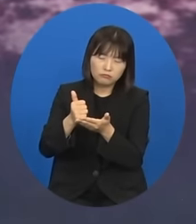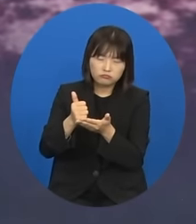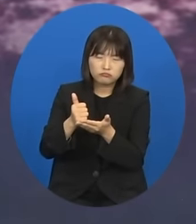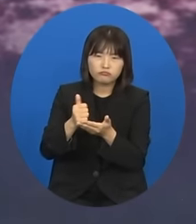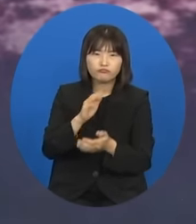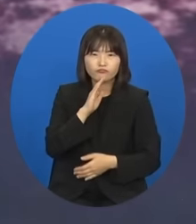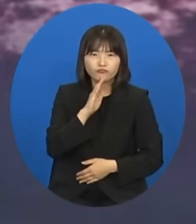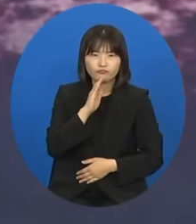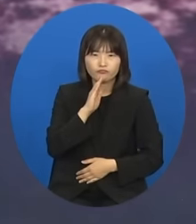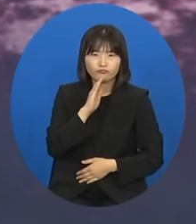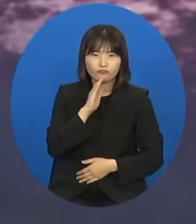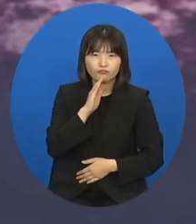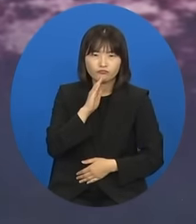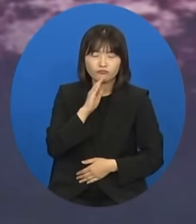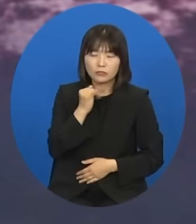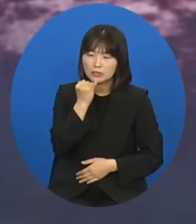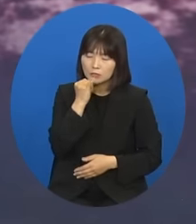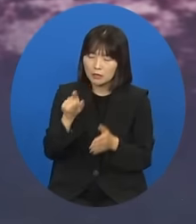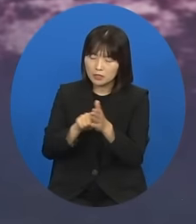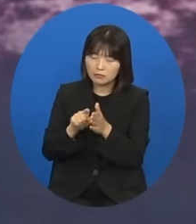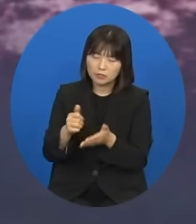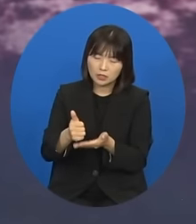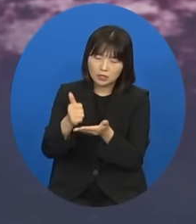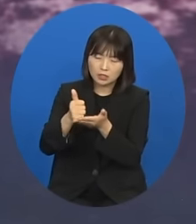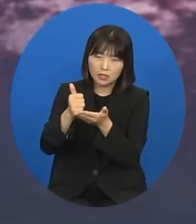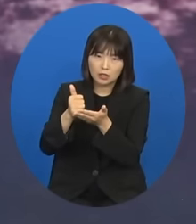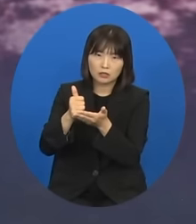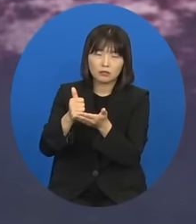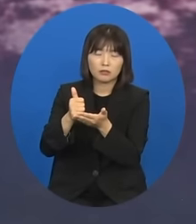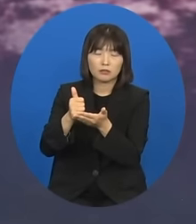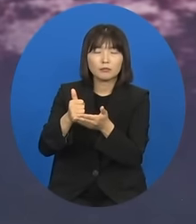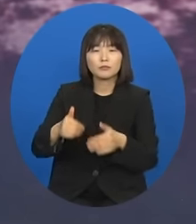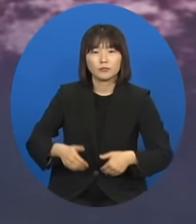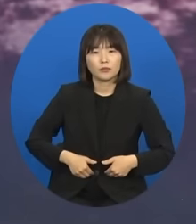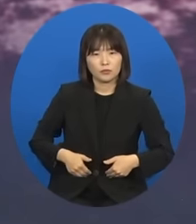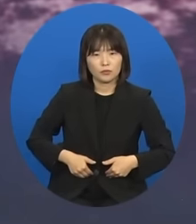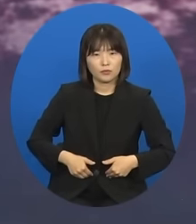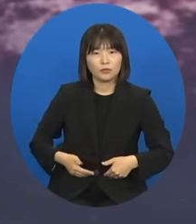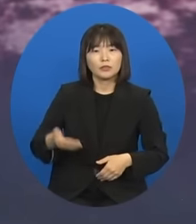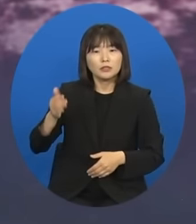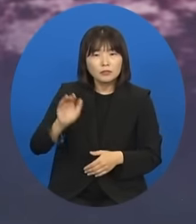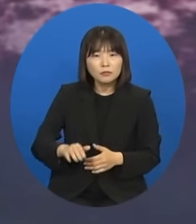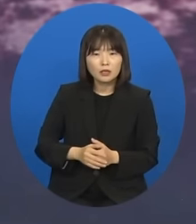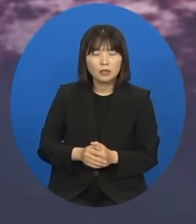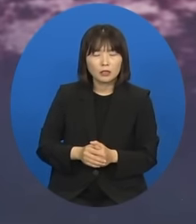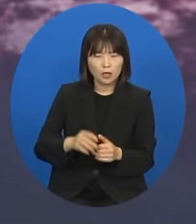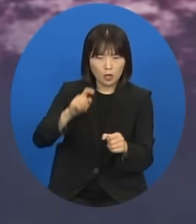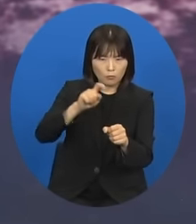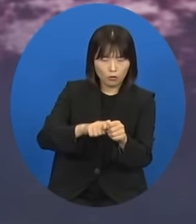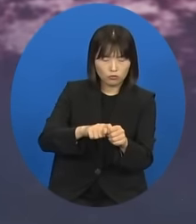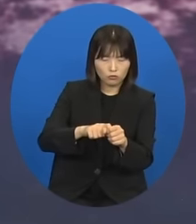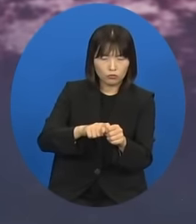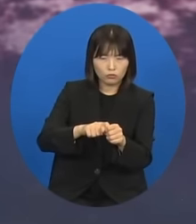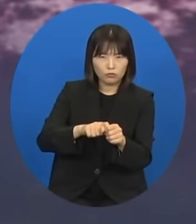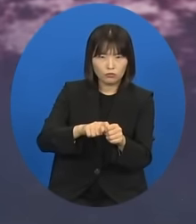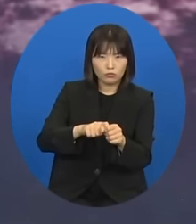믿음은 분명 칭찬받을 만합니다 그런데 아무리 목적이 고귀